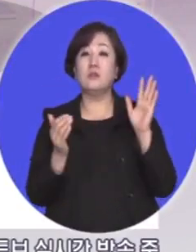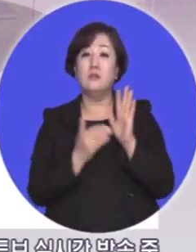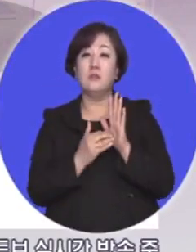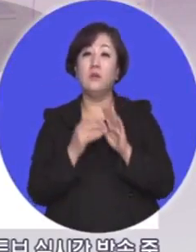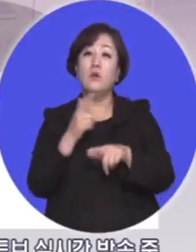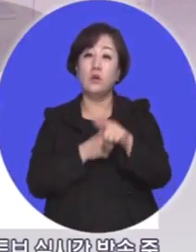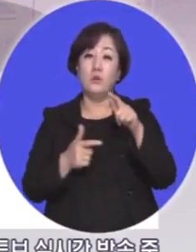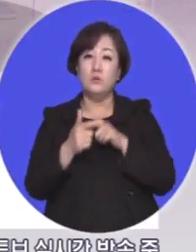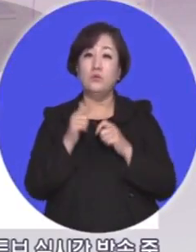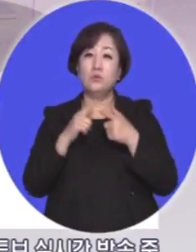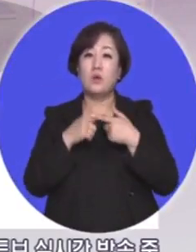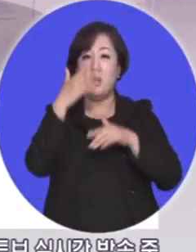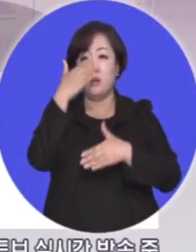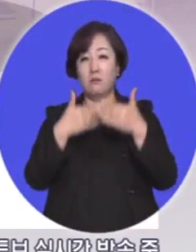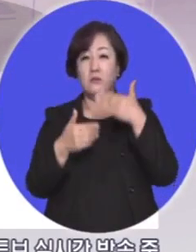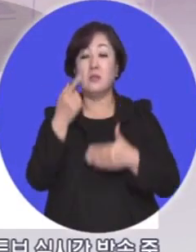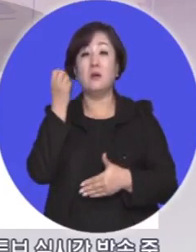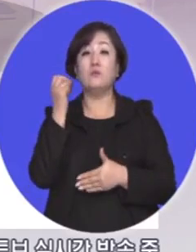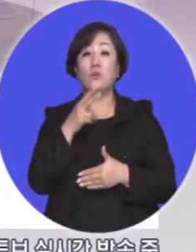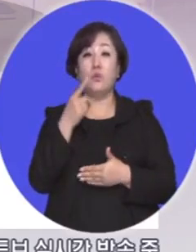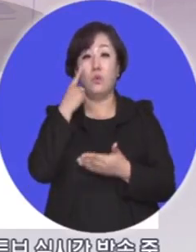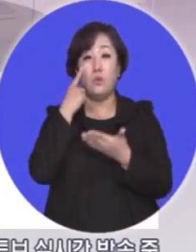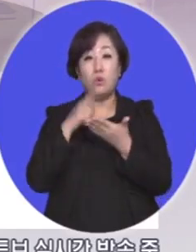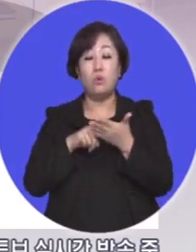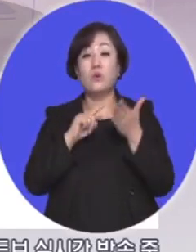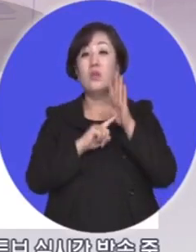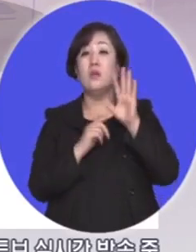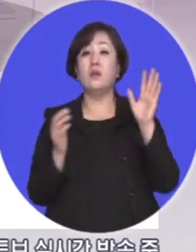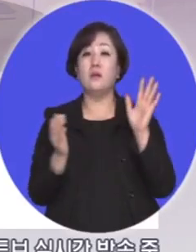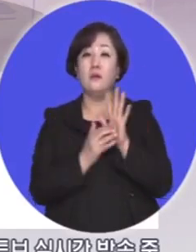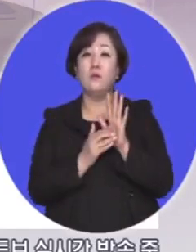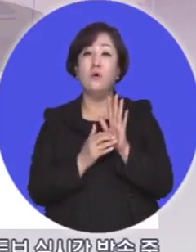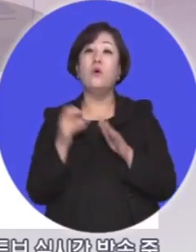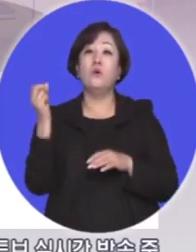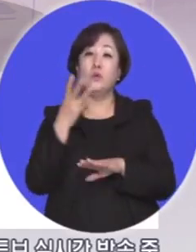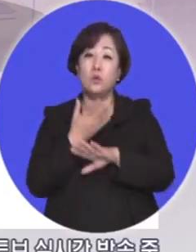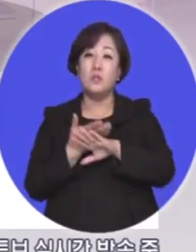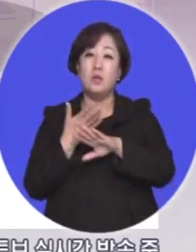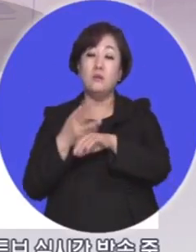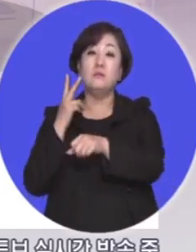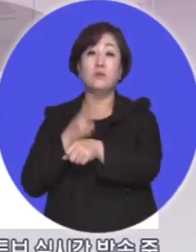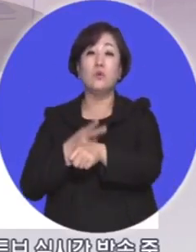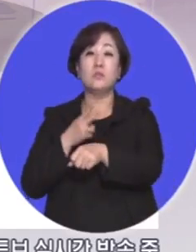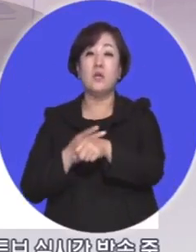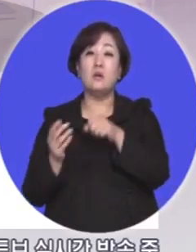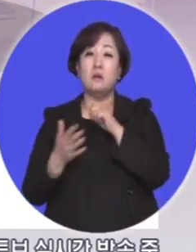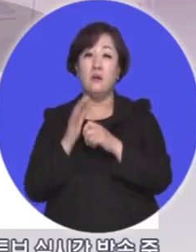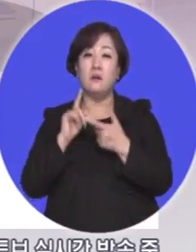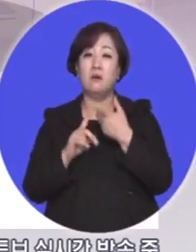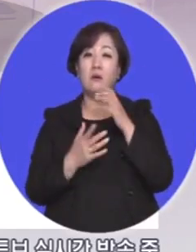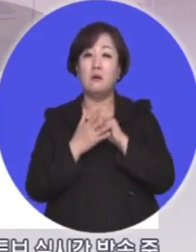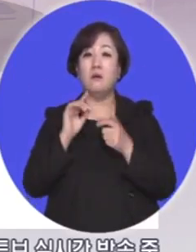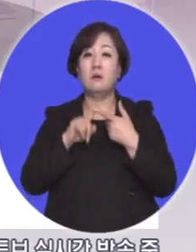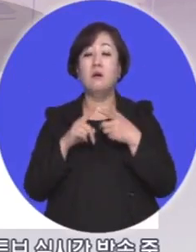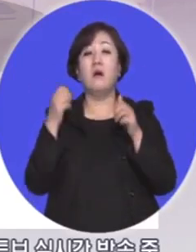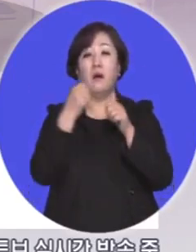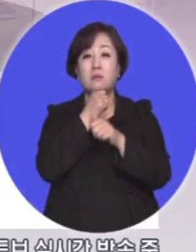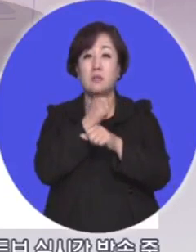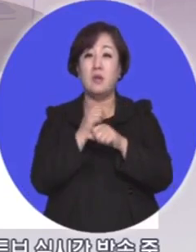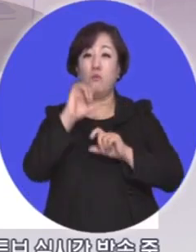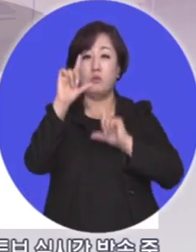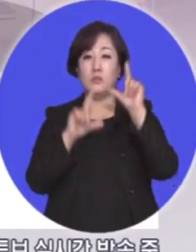추가 확대 영상이 또 공개가 됐습니다 그리고 또 다른 보육교사가 정서적 학대를 한 정황도